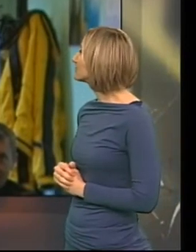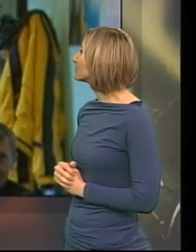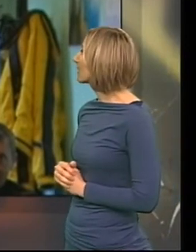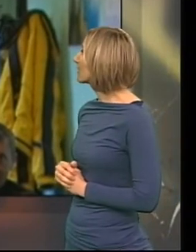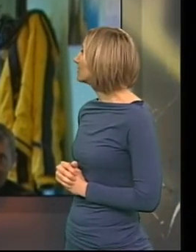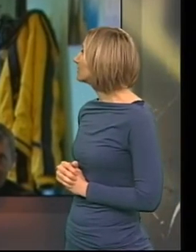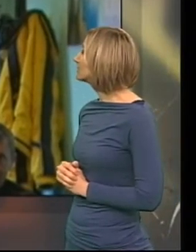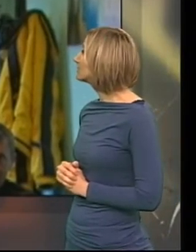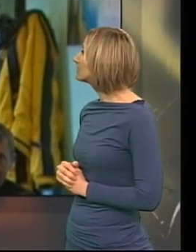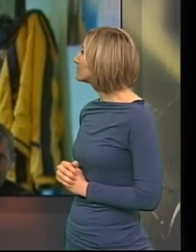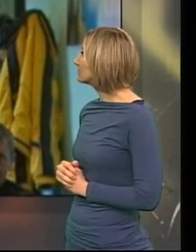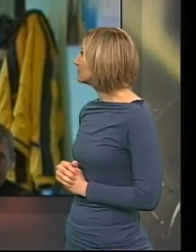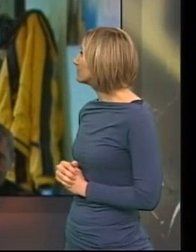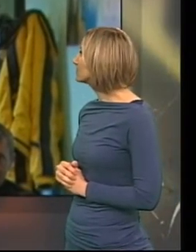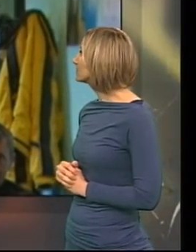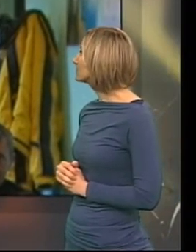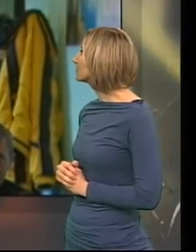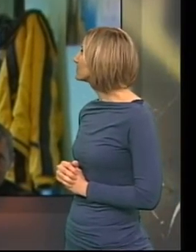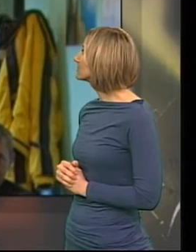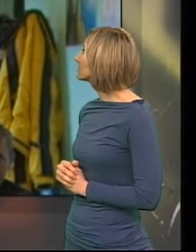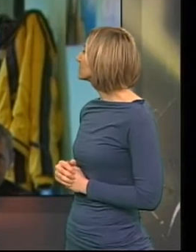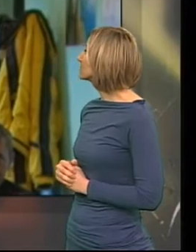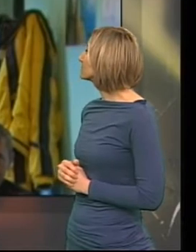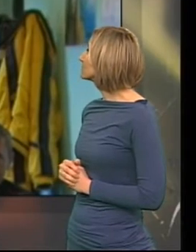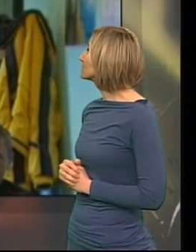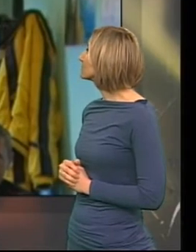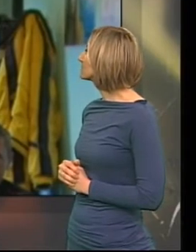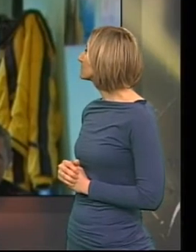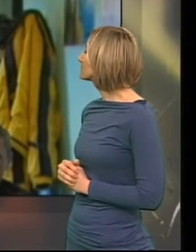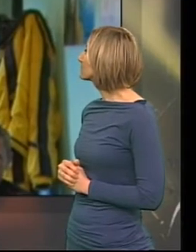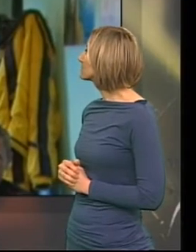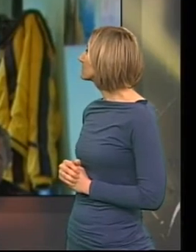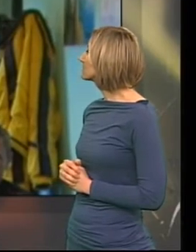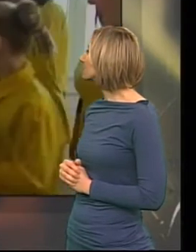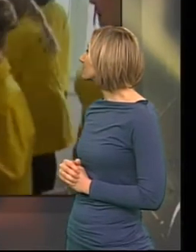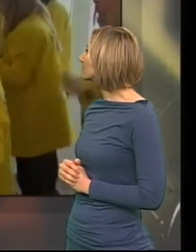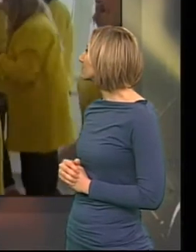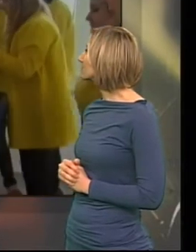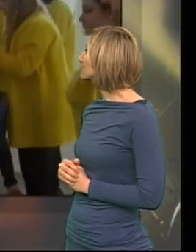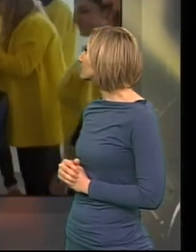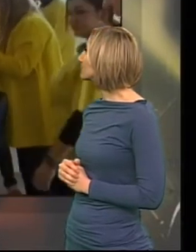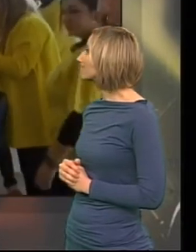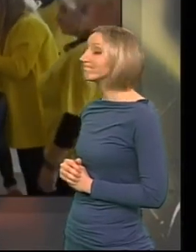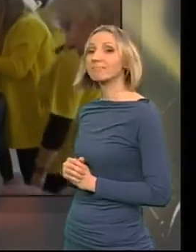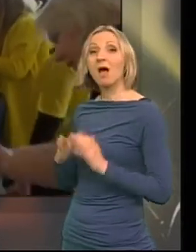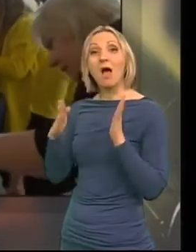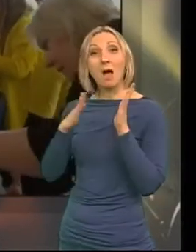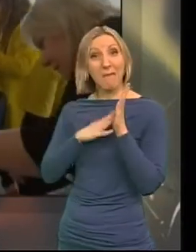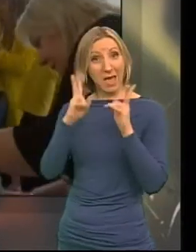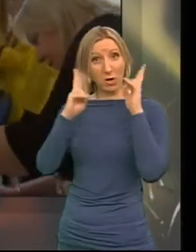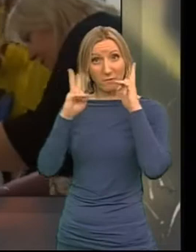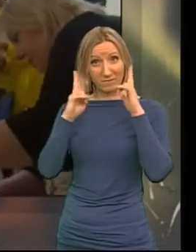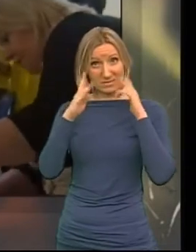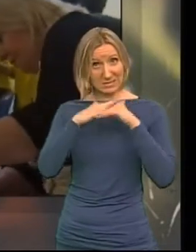Meni ovaj posao mnogo znači i veoma sam zadovoljan kako je sve ovo krenulo. Marko je frizerski